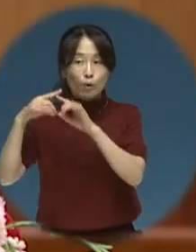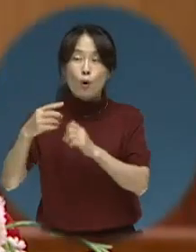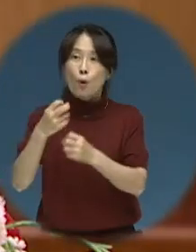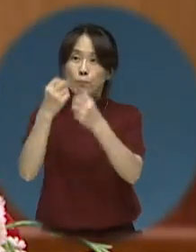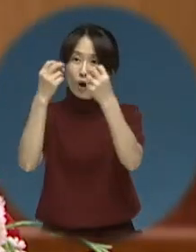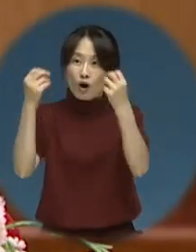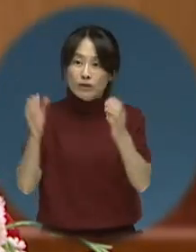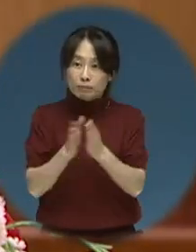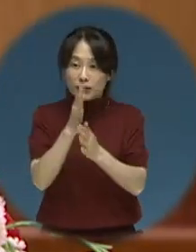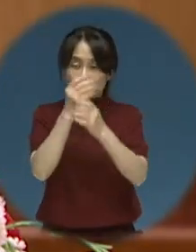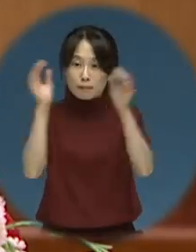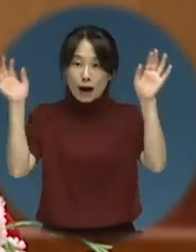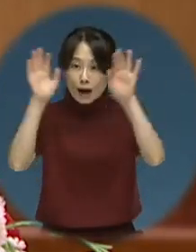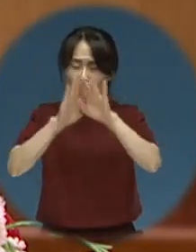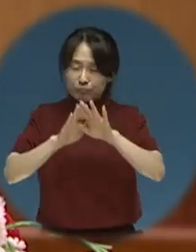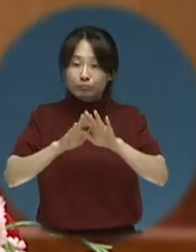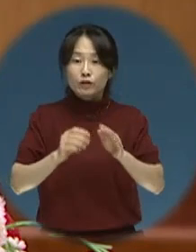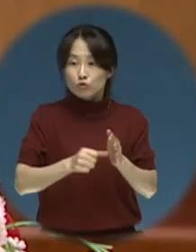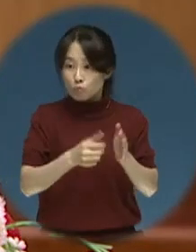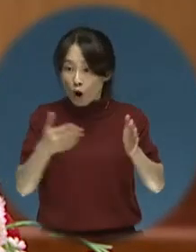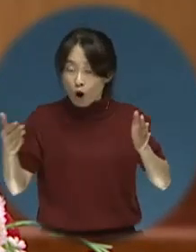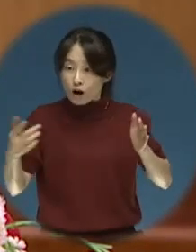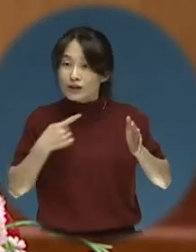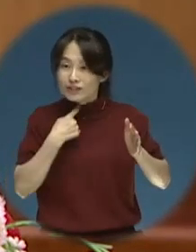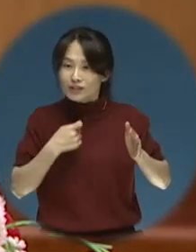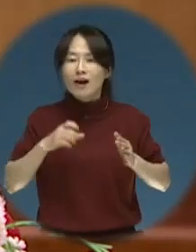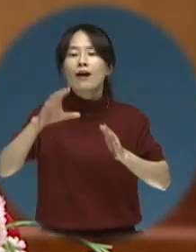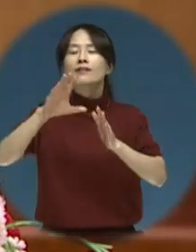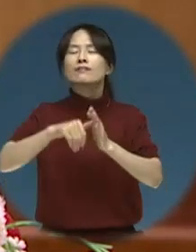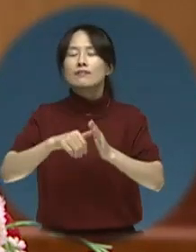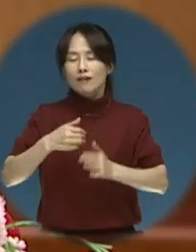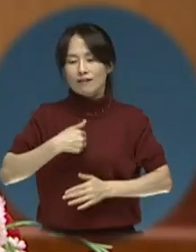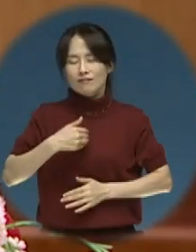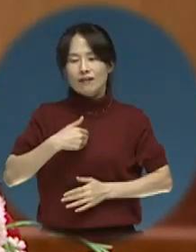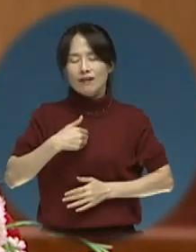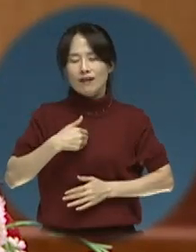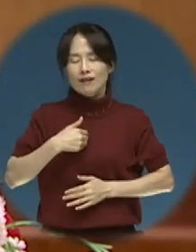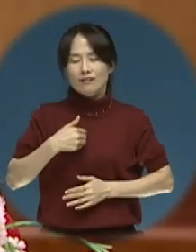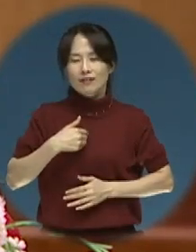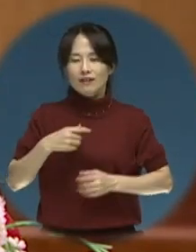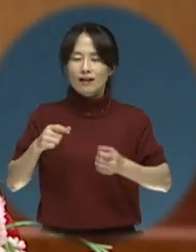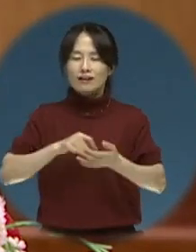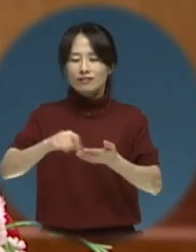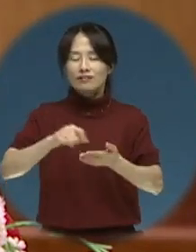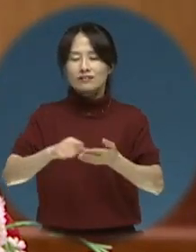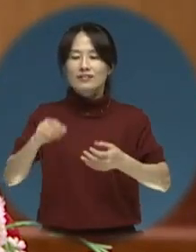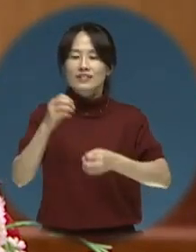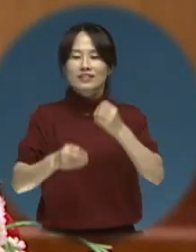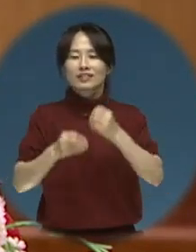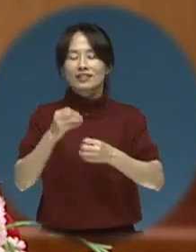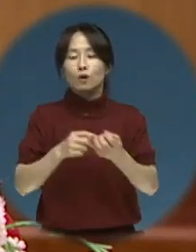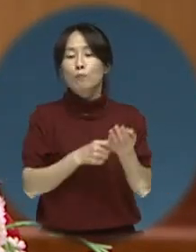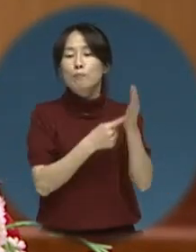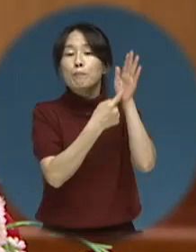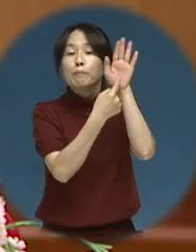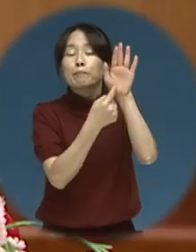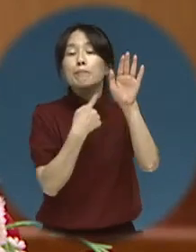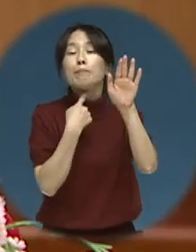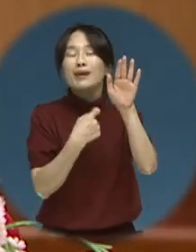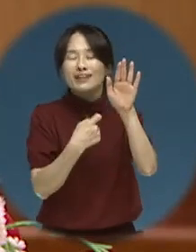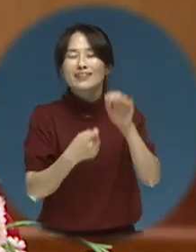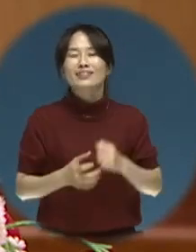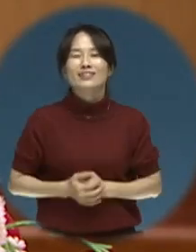그때 거기서 백지에 있는 신달자의 글 이래가지고 특집을 했던 적도 있었어요. 아. 나중에 이제 제 글이라는 걸